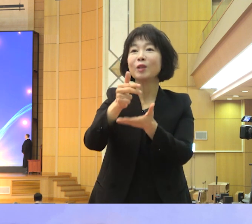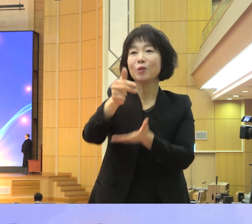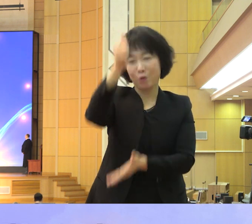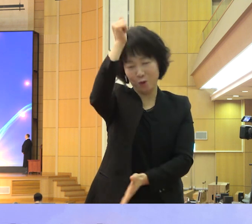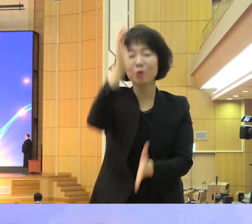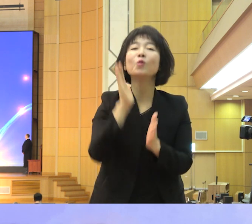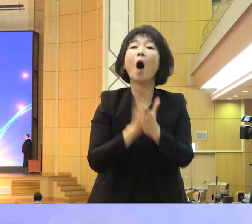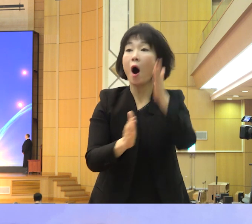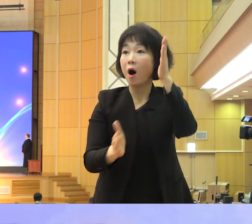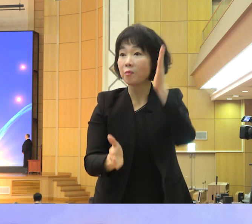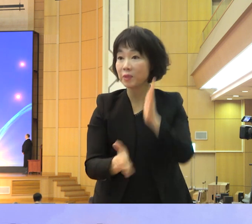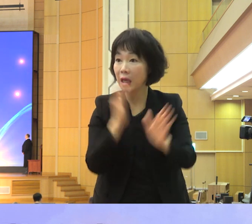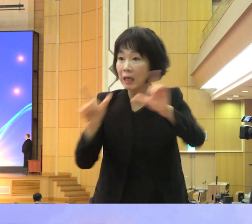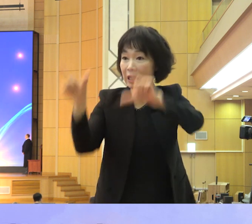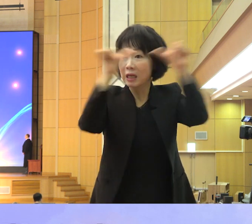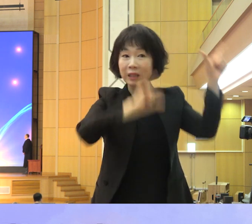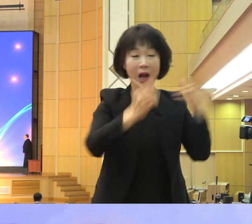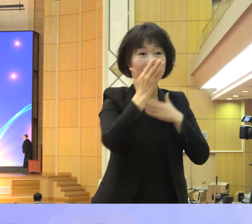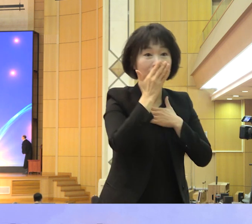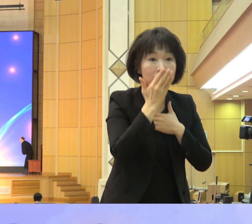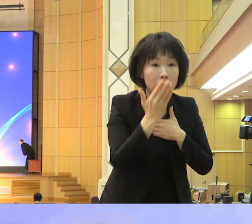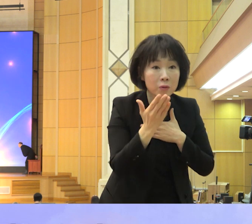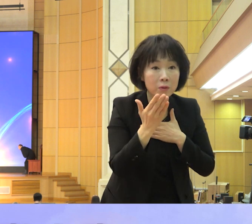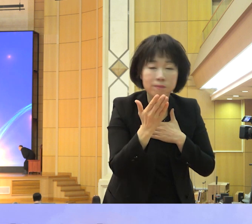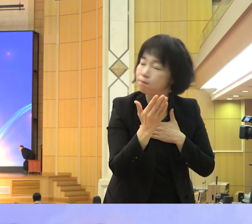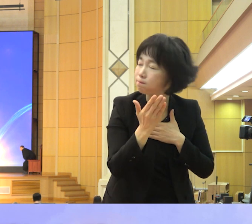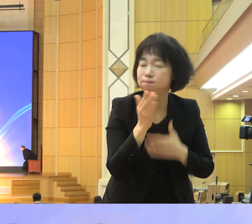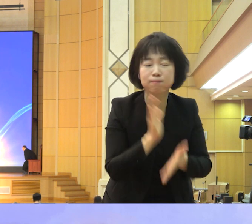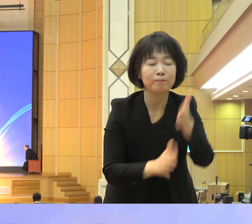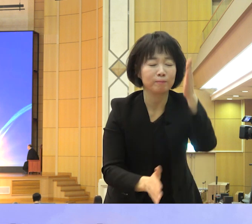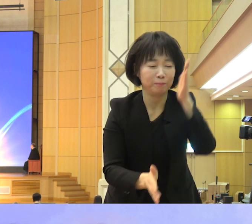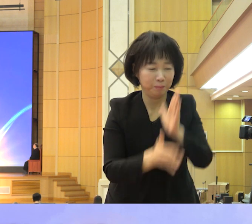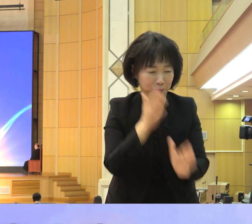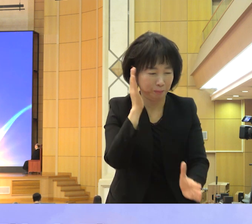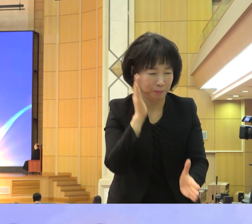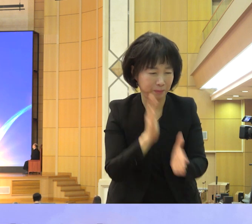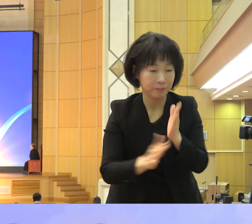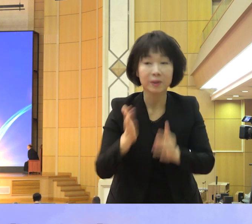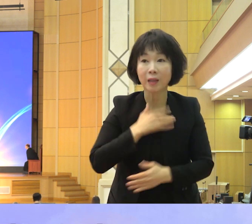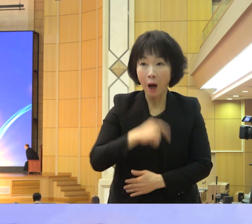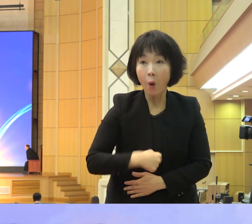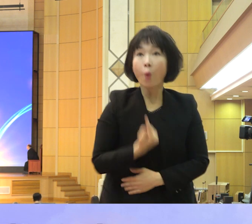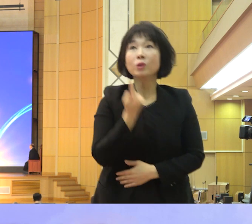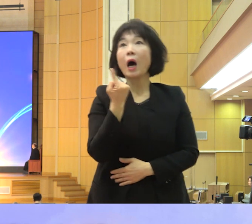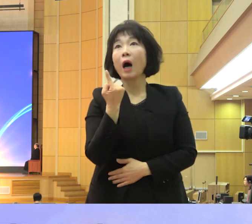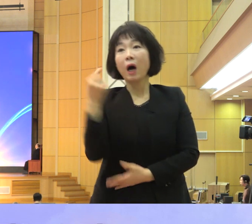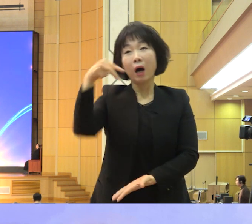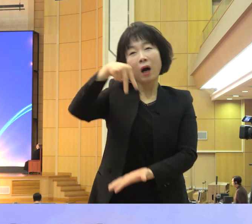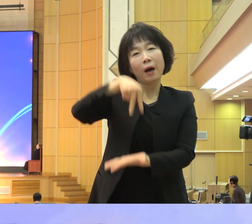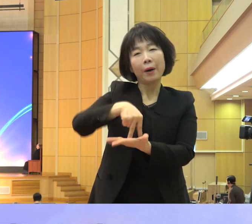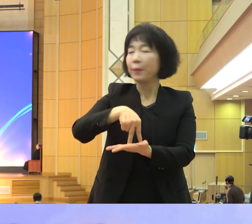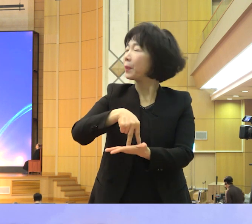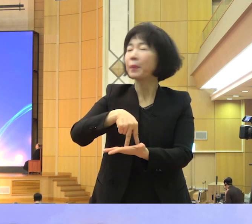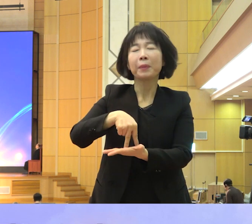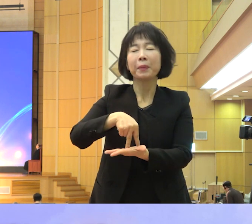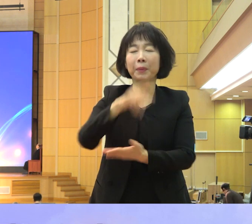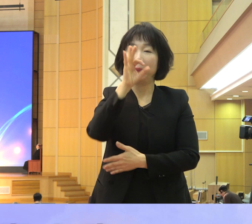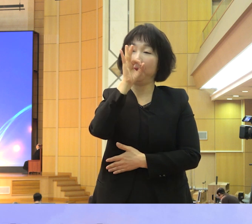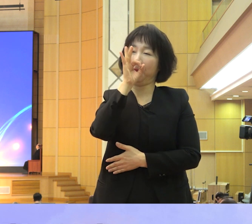없네. 주 없이 살 수 없네. 나 혼자